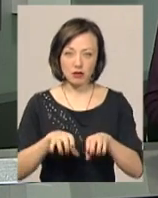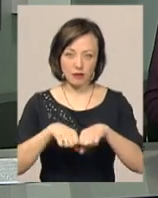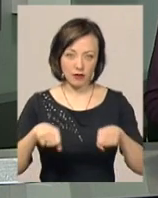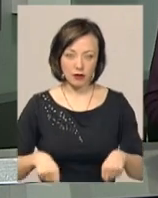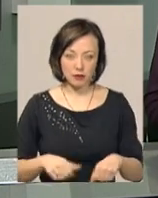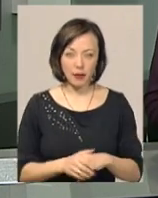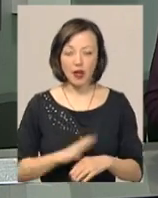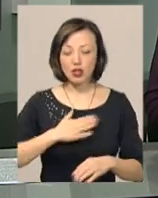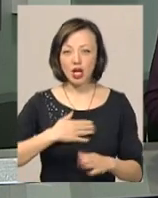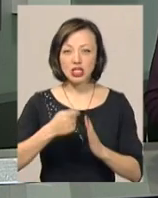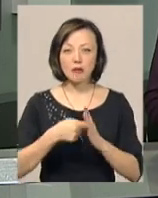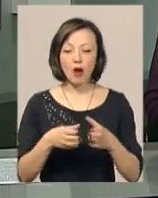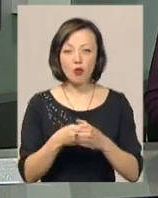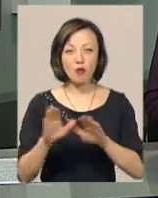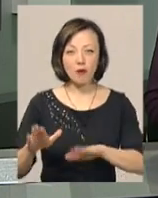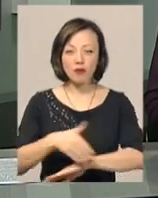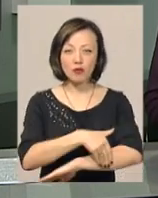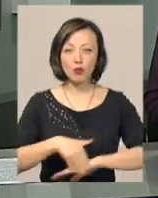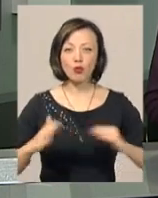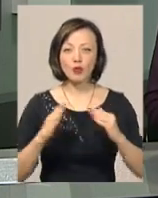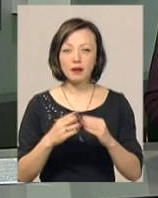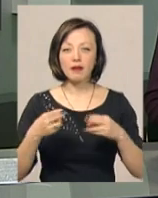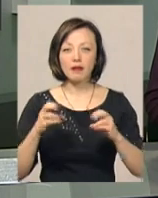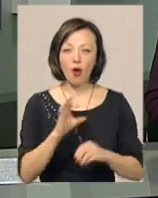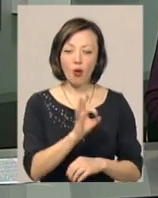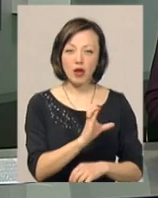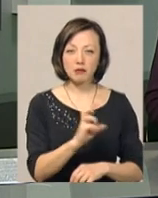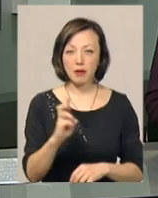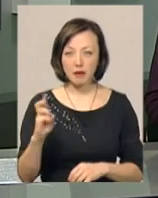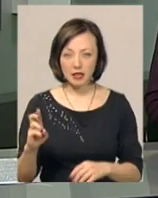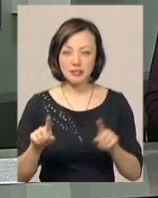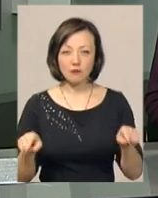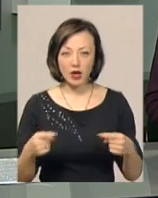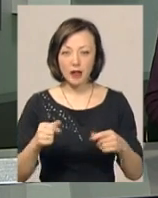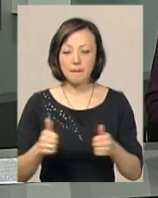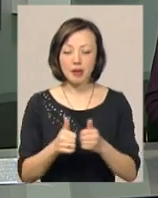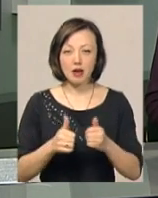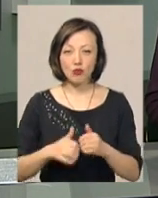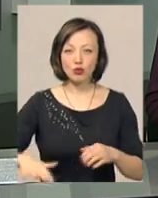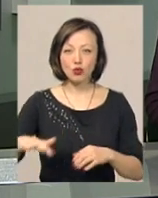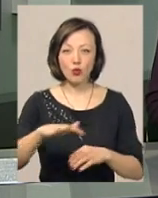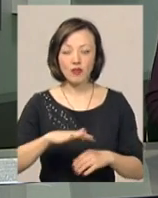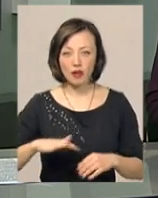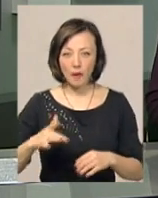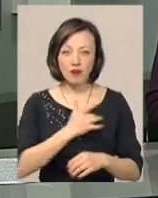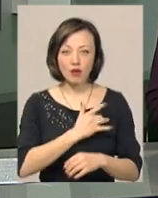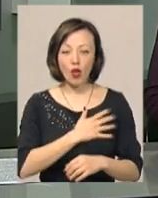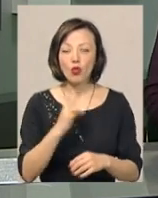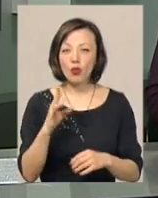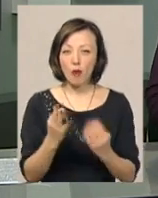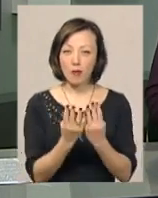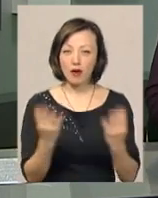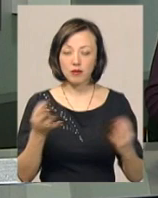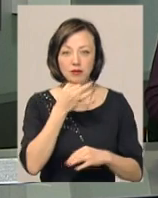посадовці. Наша знімальна група побувала у дворі будинку, де і ОСББ створили, і прибудинкову територію приватизували. Проте тамтешній паркан